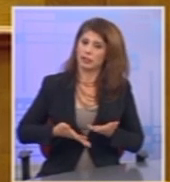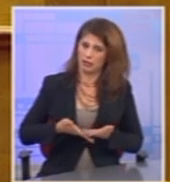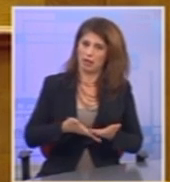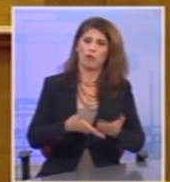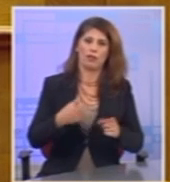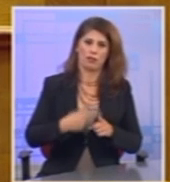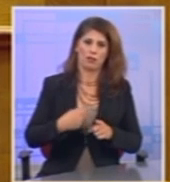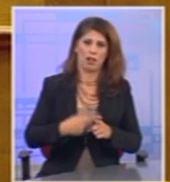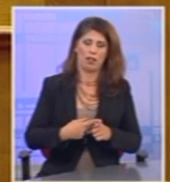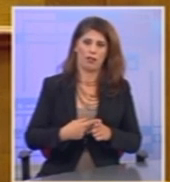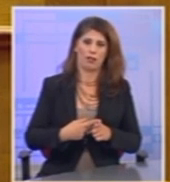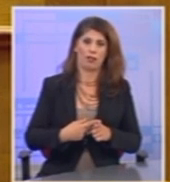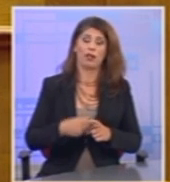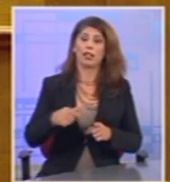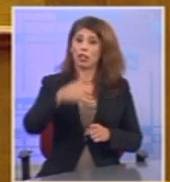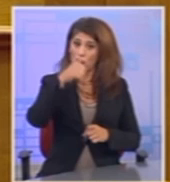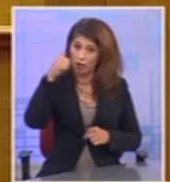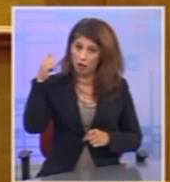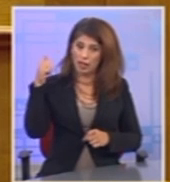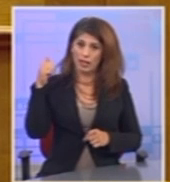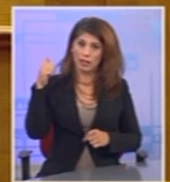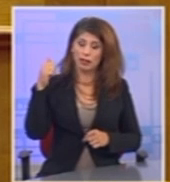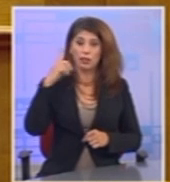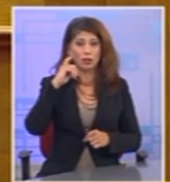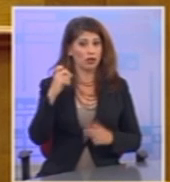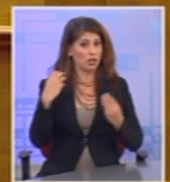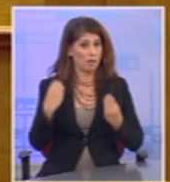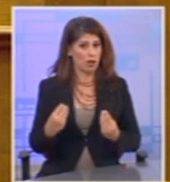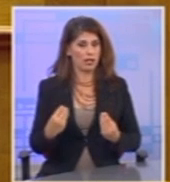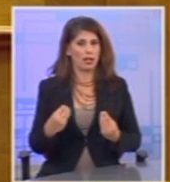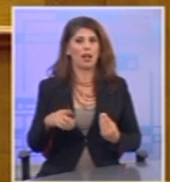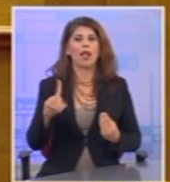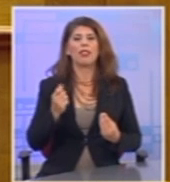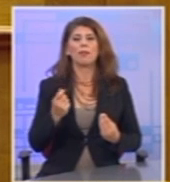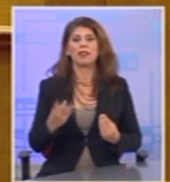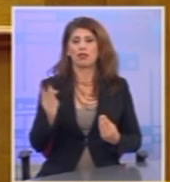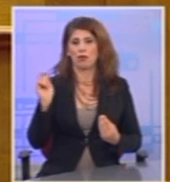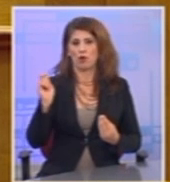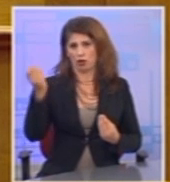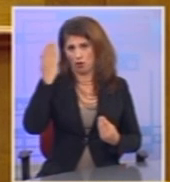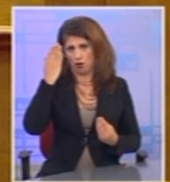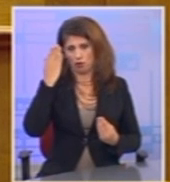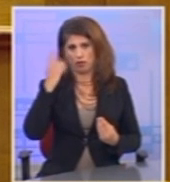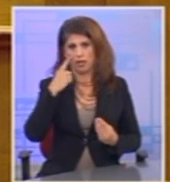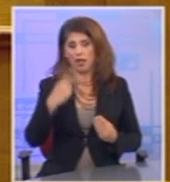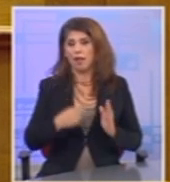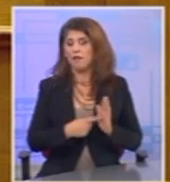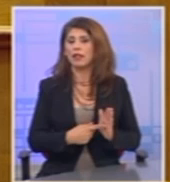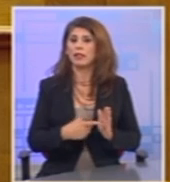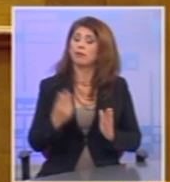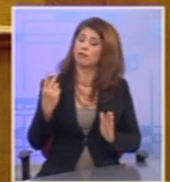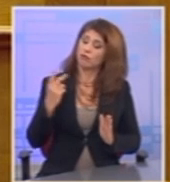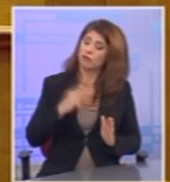χώρα. Και το καλοκαίρι, και το ξέρετε πολύ καλά, δεν μετρήσαμε το πολιτικό κόστος και φανήκαμε χρήσιμοι για την